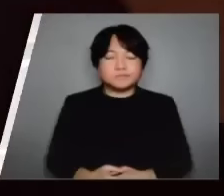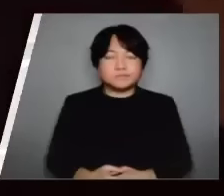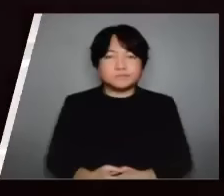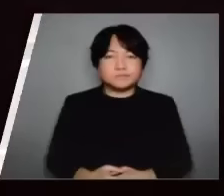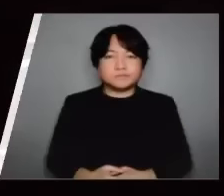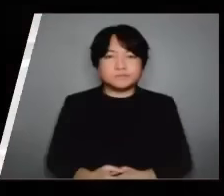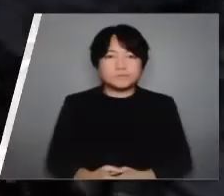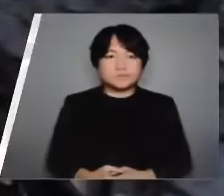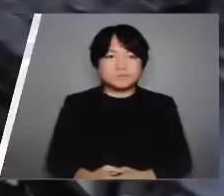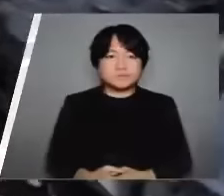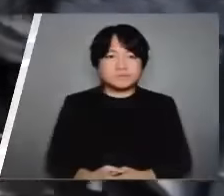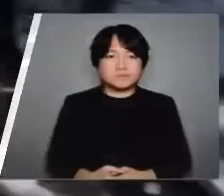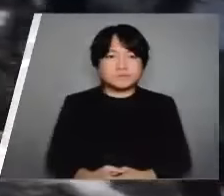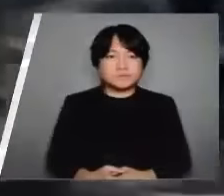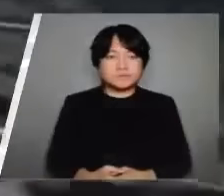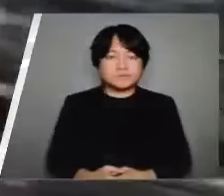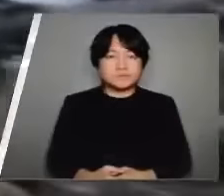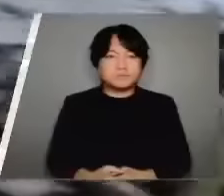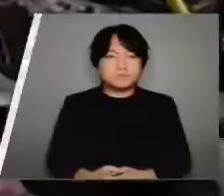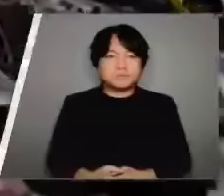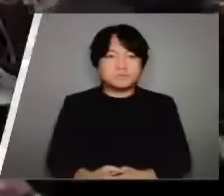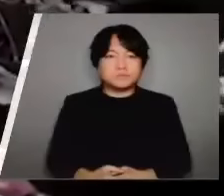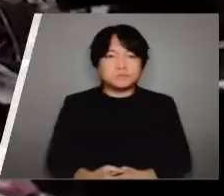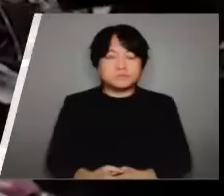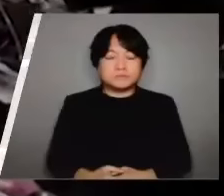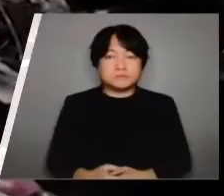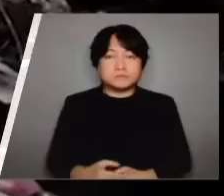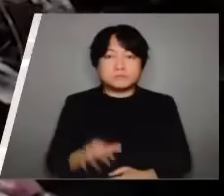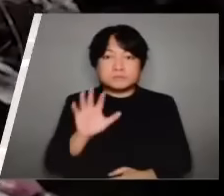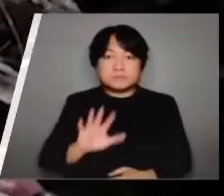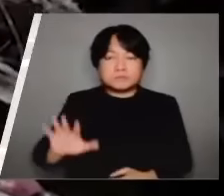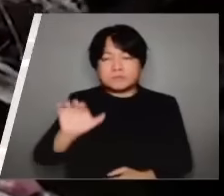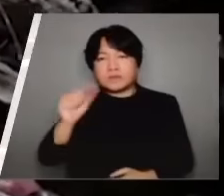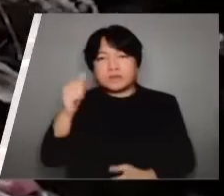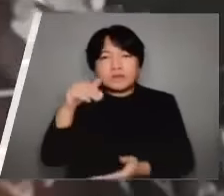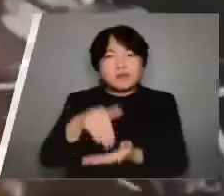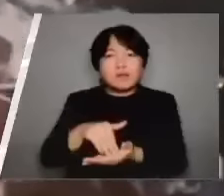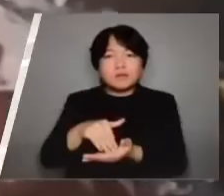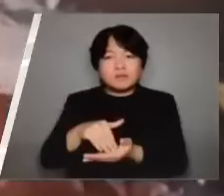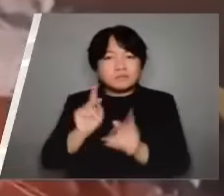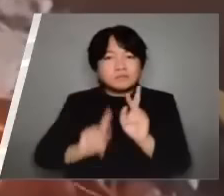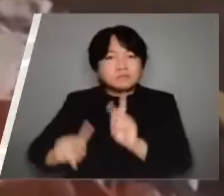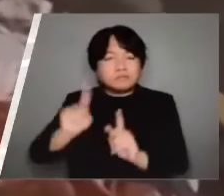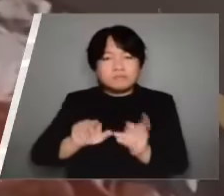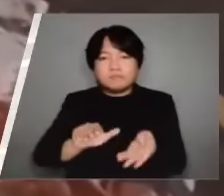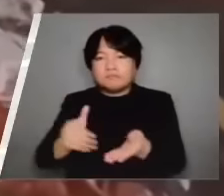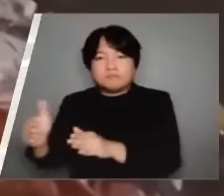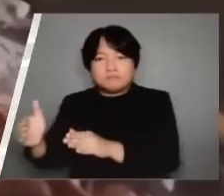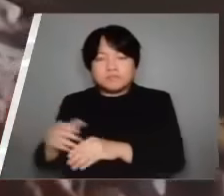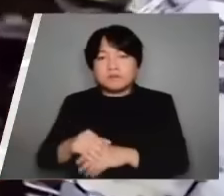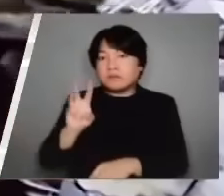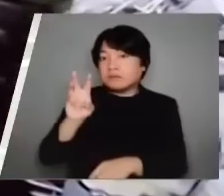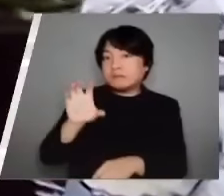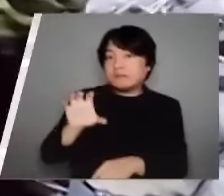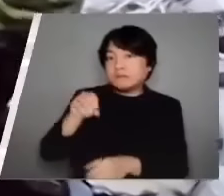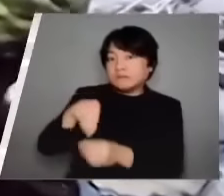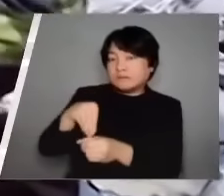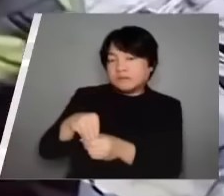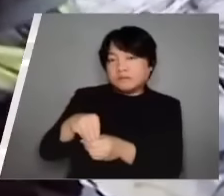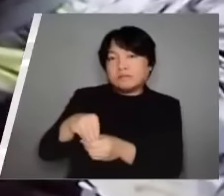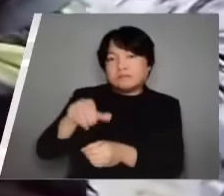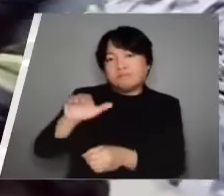kumitil na ng mahigit 10 Li sibilyan halos an na dito mga bata ayon sa United Nations Office of the